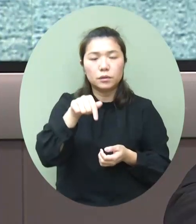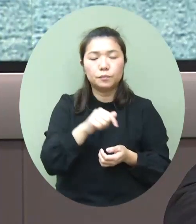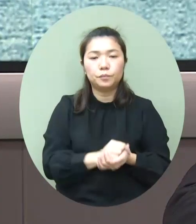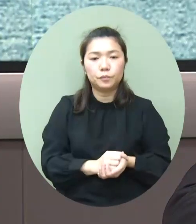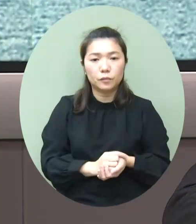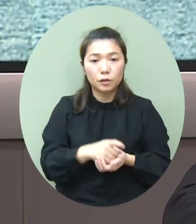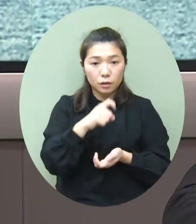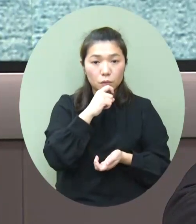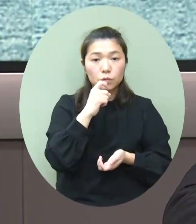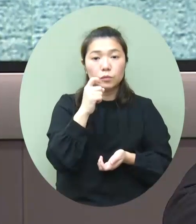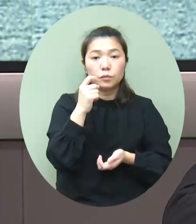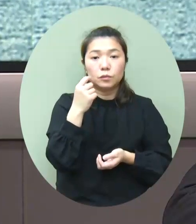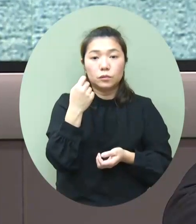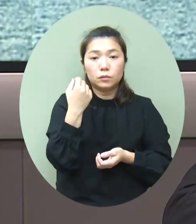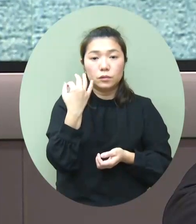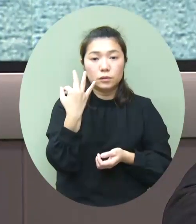9.5%。